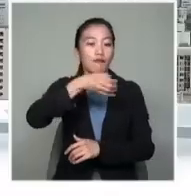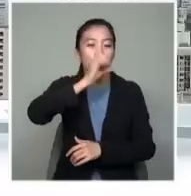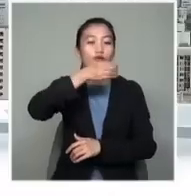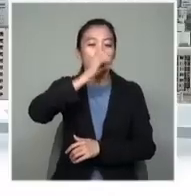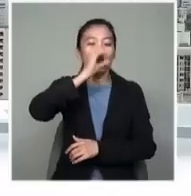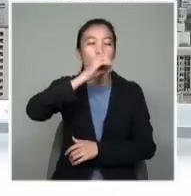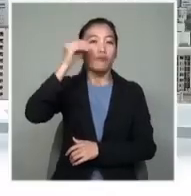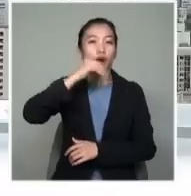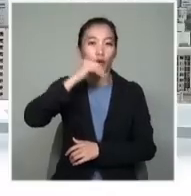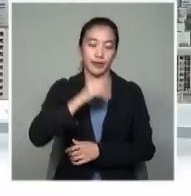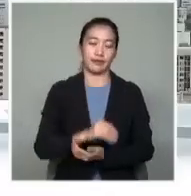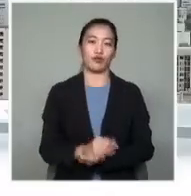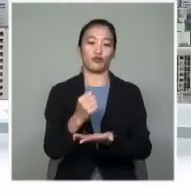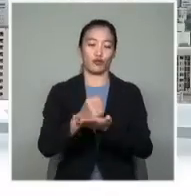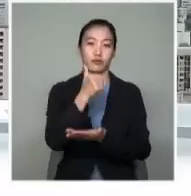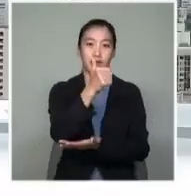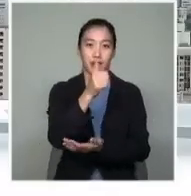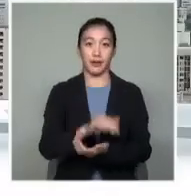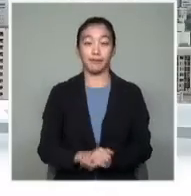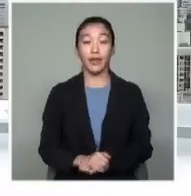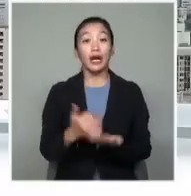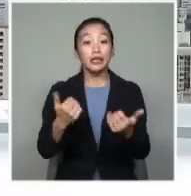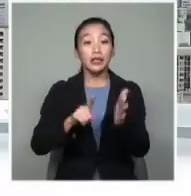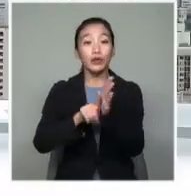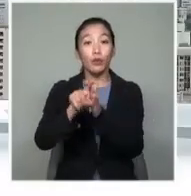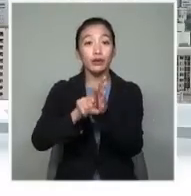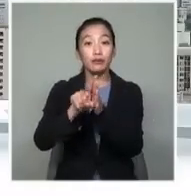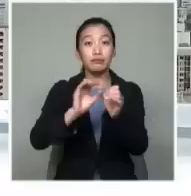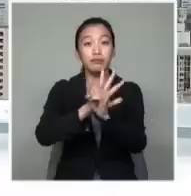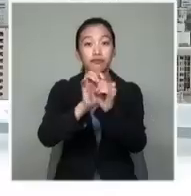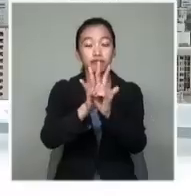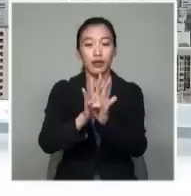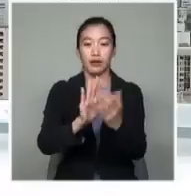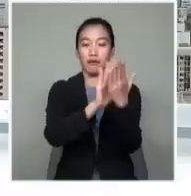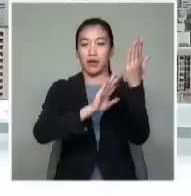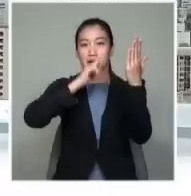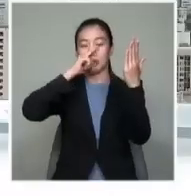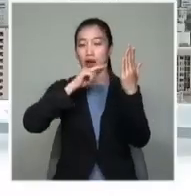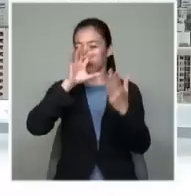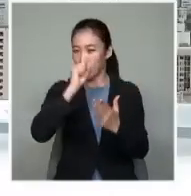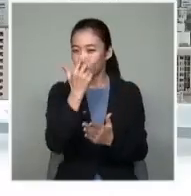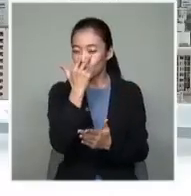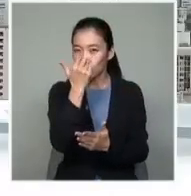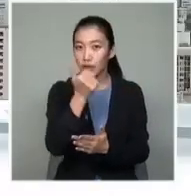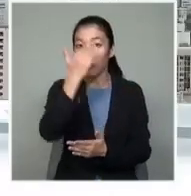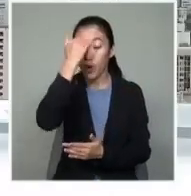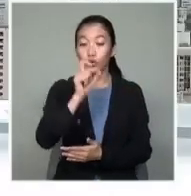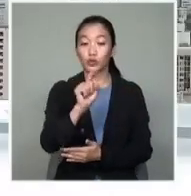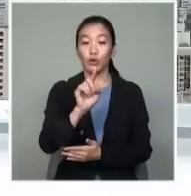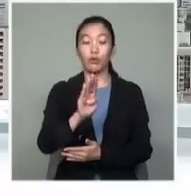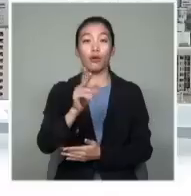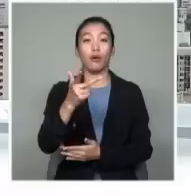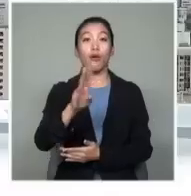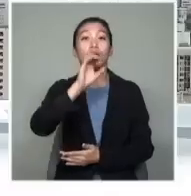พูดถึงโควิด -19 วันนี้ในบ้านเราต้องติดตามกันค่ะคุณผู้ชมคะเพราะว่ารายงานการแถลงล่าสุดจากทางศบค.ปรากฏว่